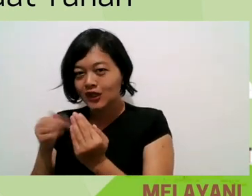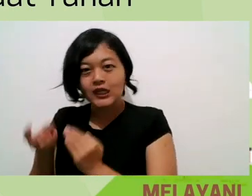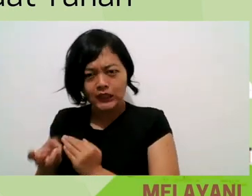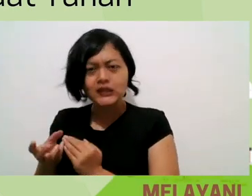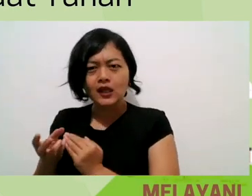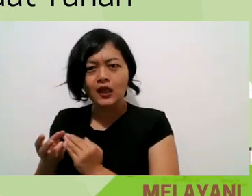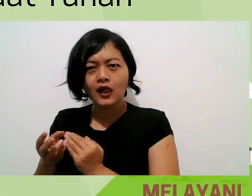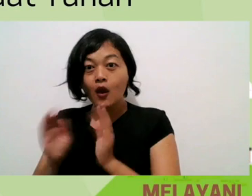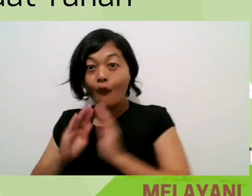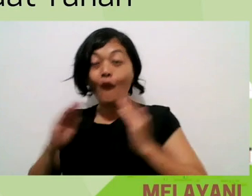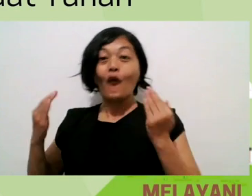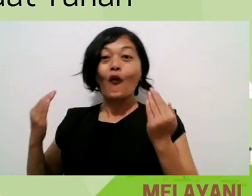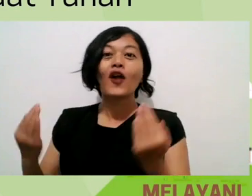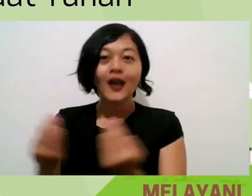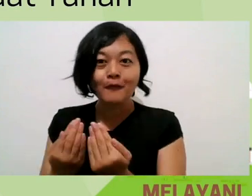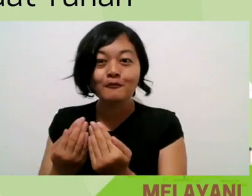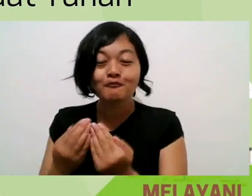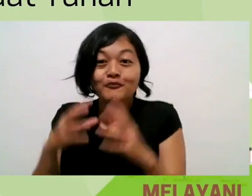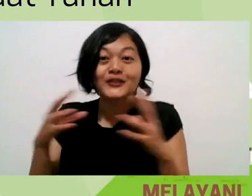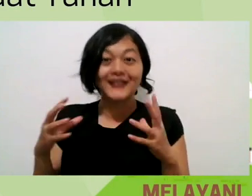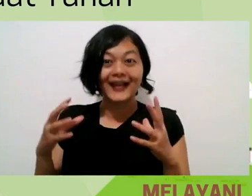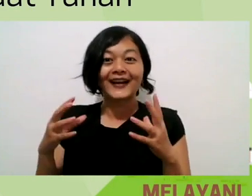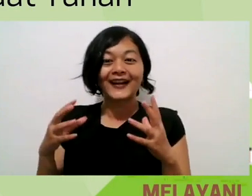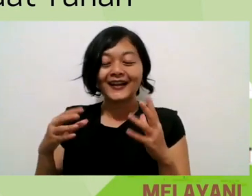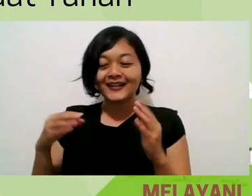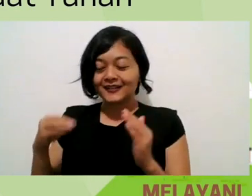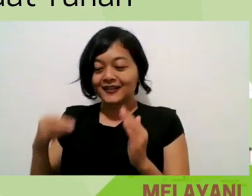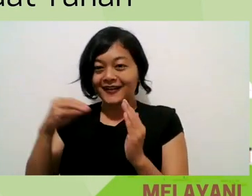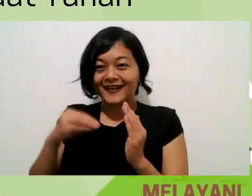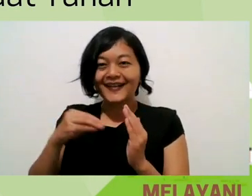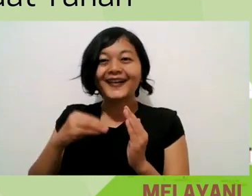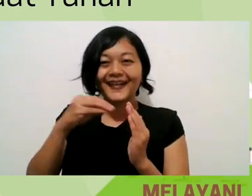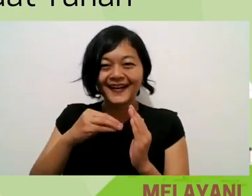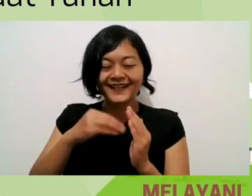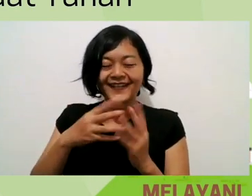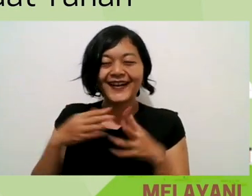Akhirnya katak itu melompat lebih jauh sampai ke laut.